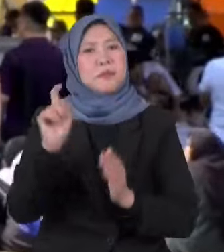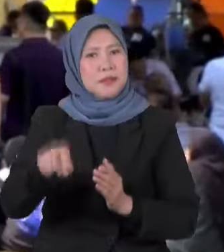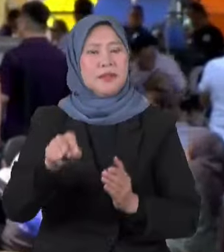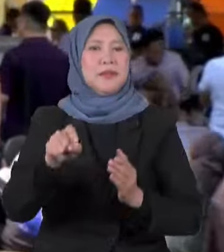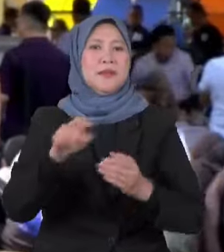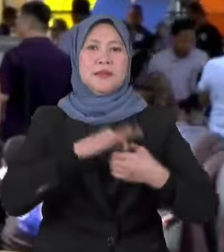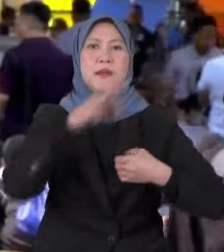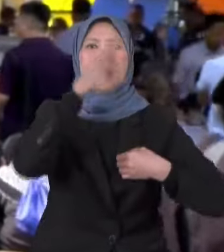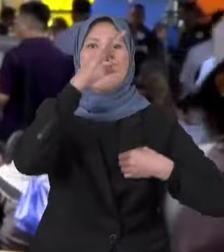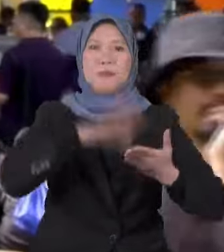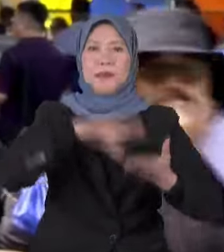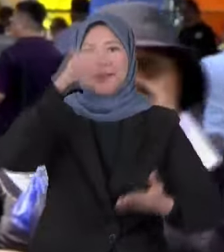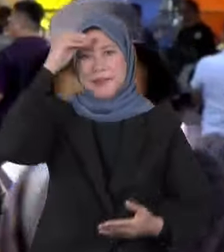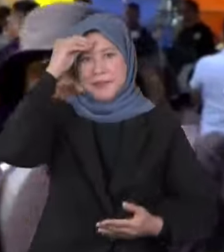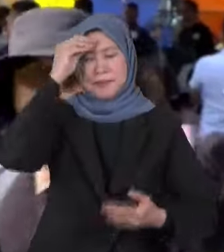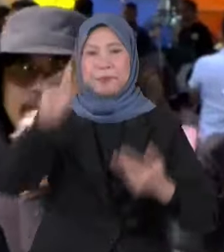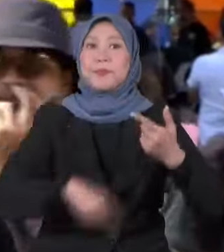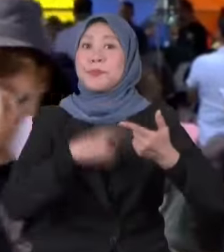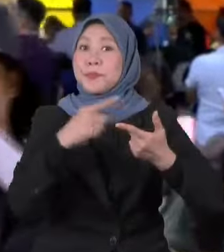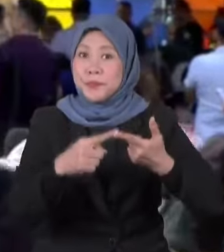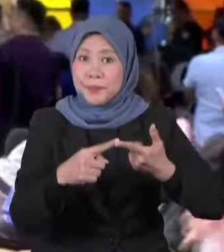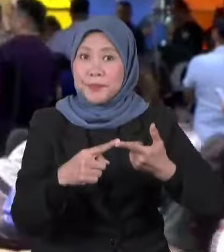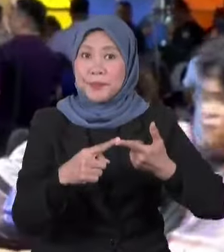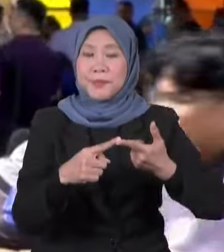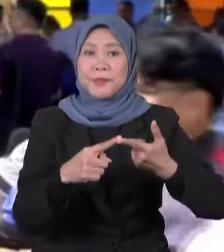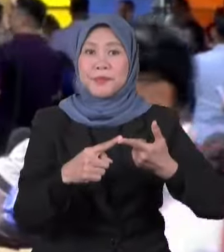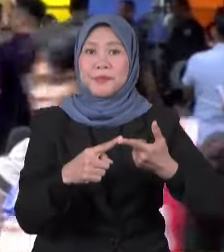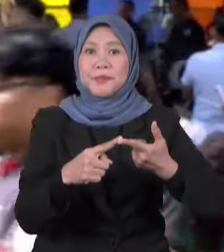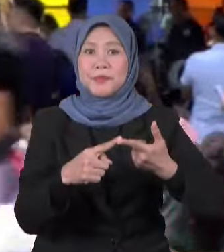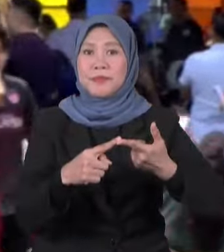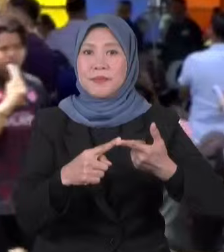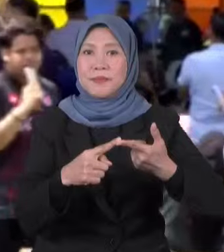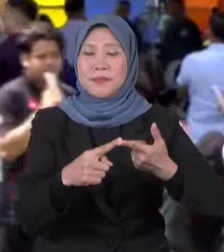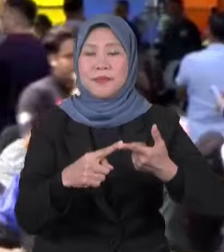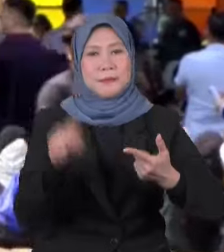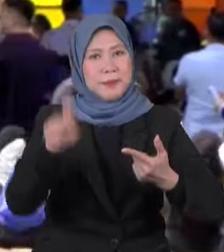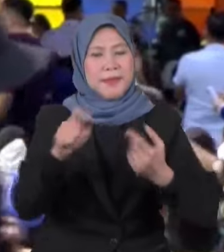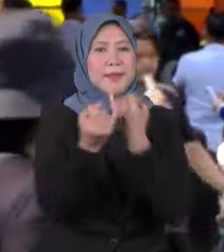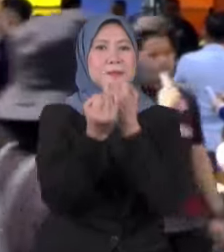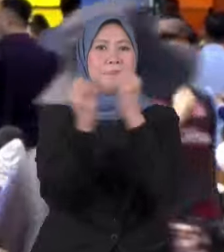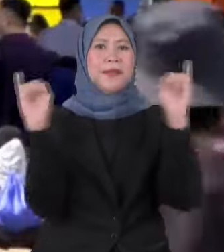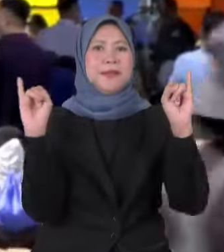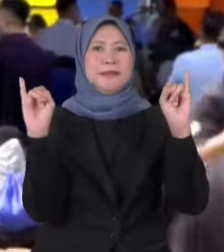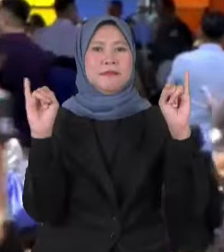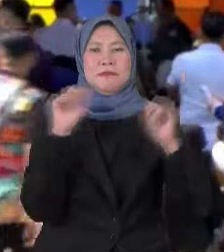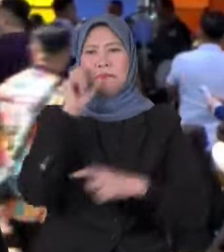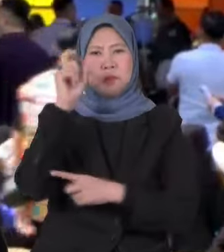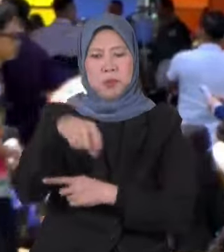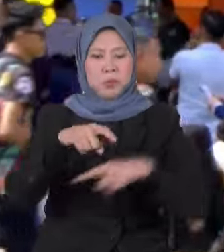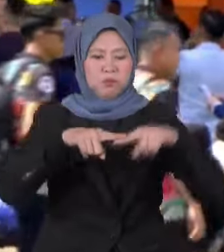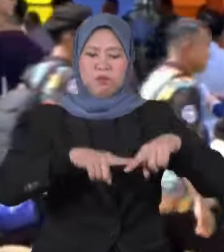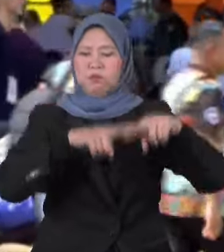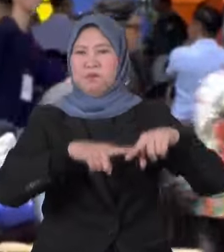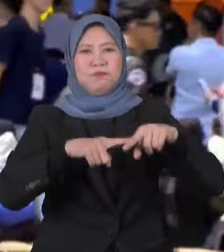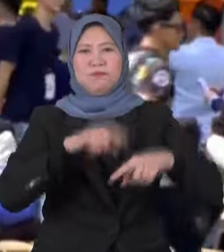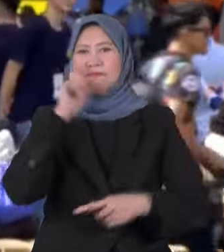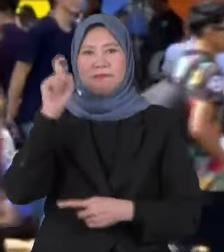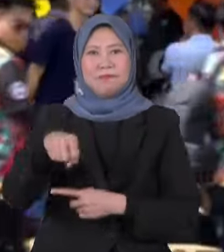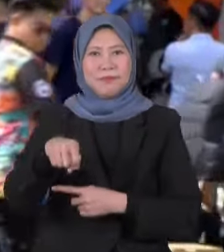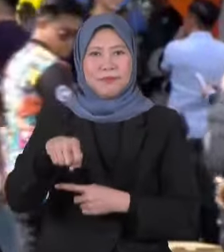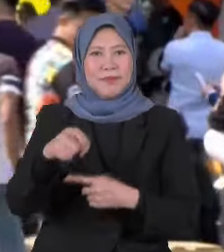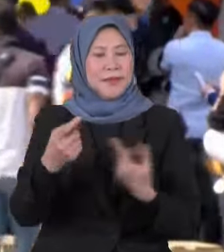thing. Kedua, belia kena mandiri. Maksudnya dia kena independent, dia tidak bergantung harap. Dia